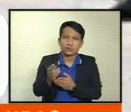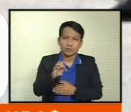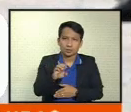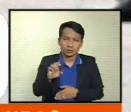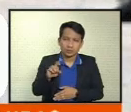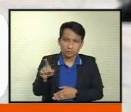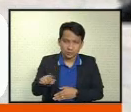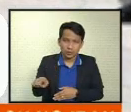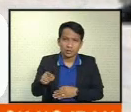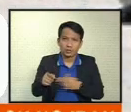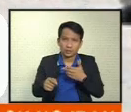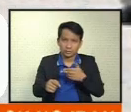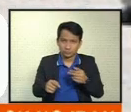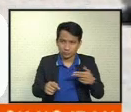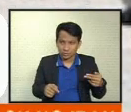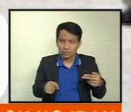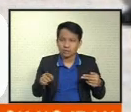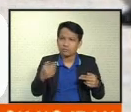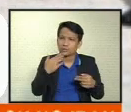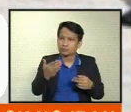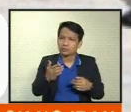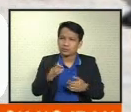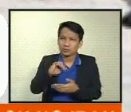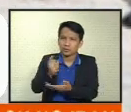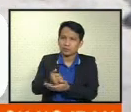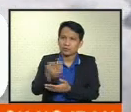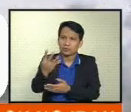EEZ ng Indonesia. Kaya't nagtalaga na